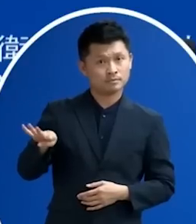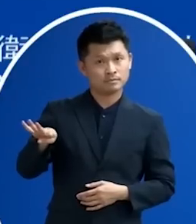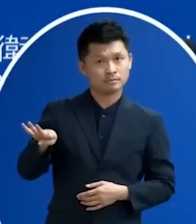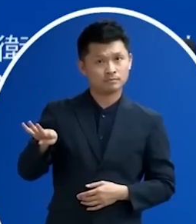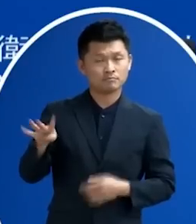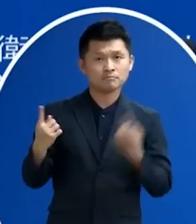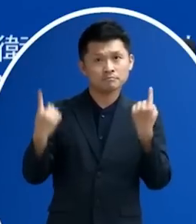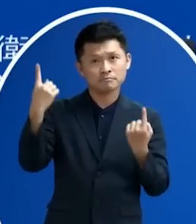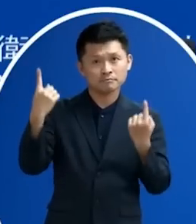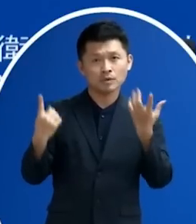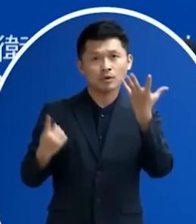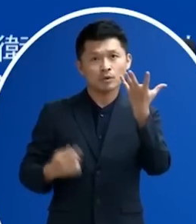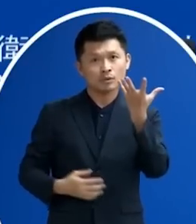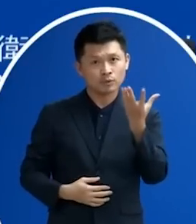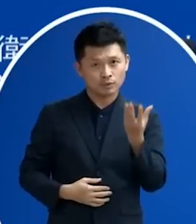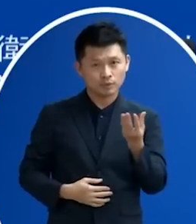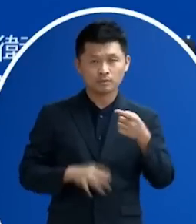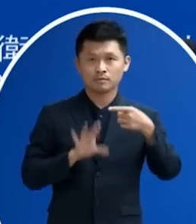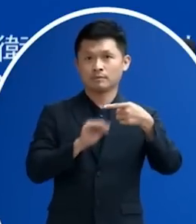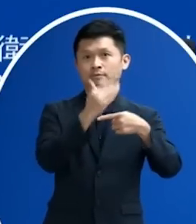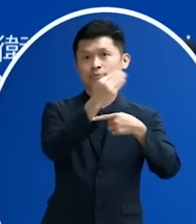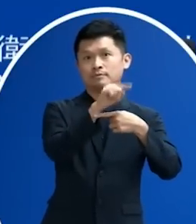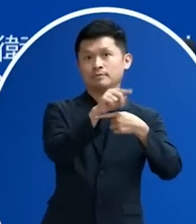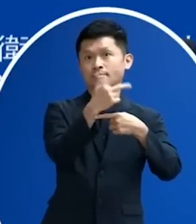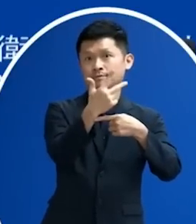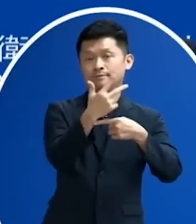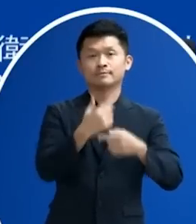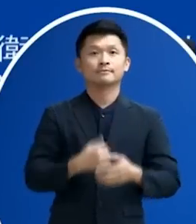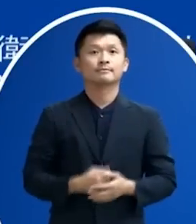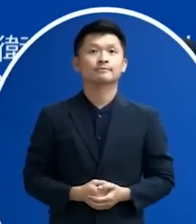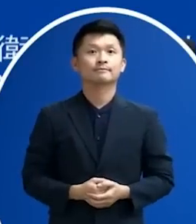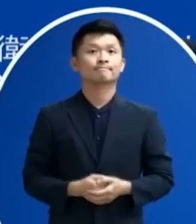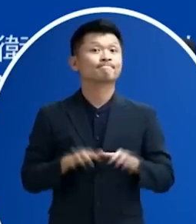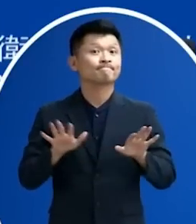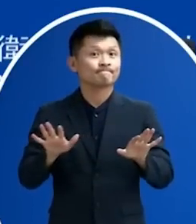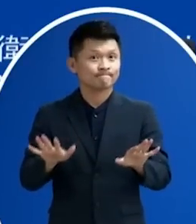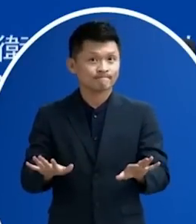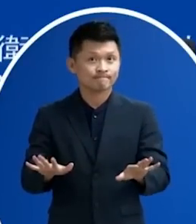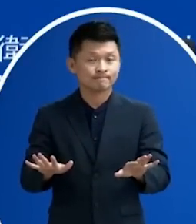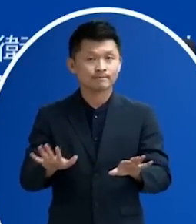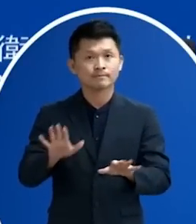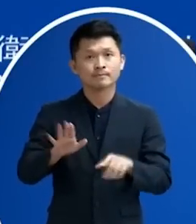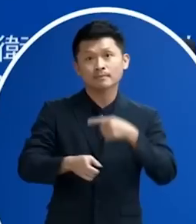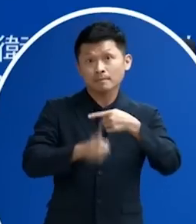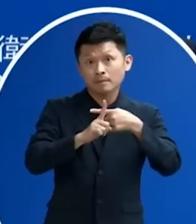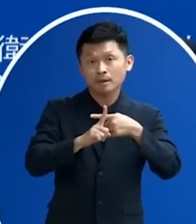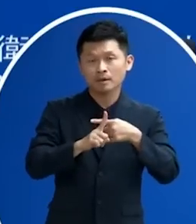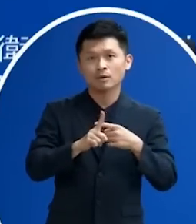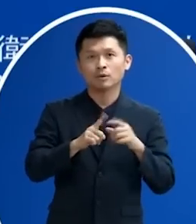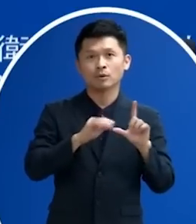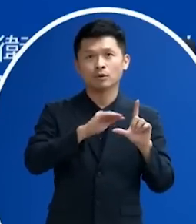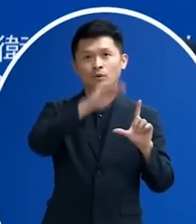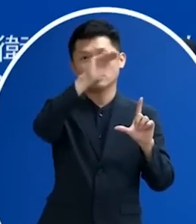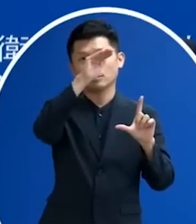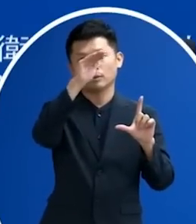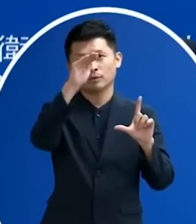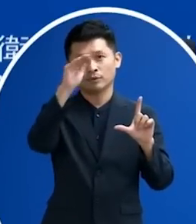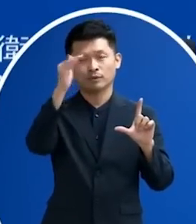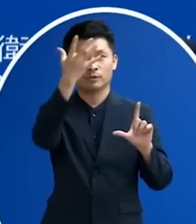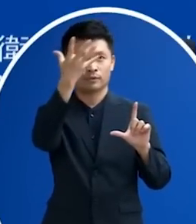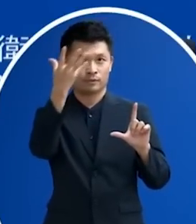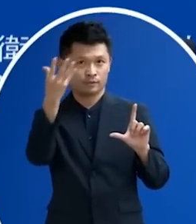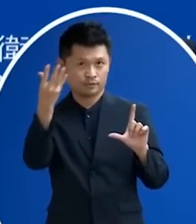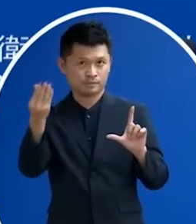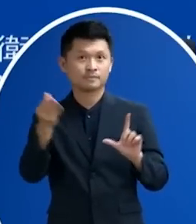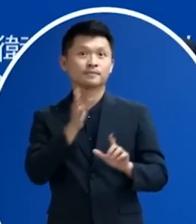44,000多位，少了大概将近9.7%啊，所以说目前还是病例数还是往好的方向来发展，